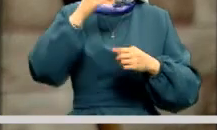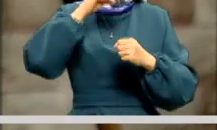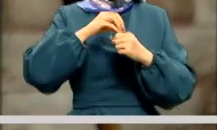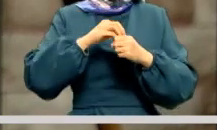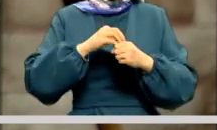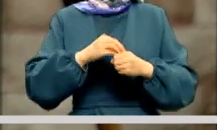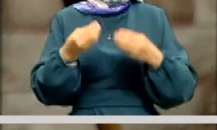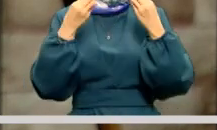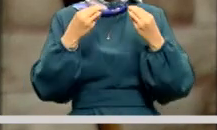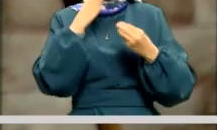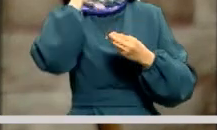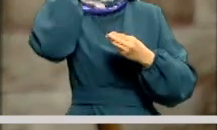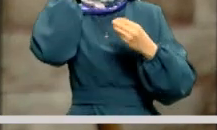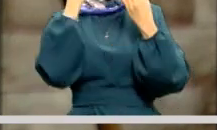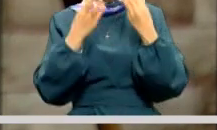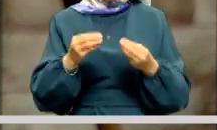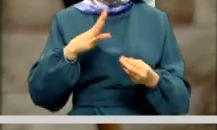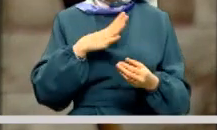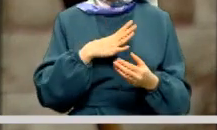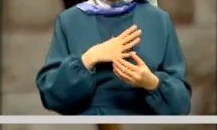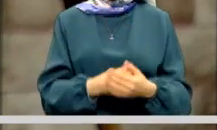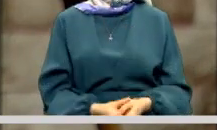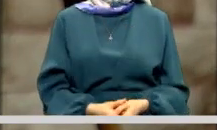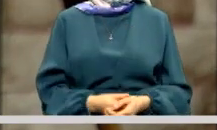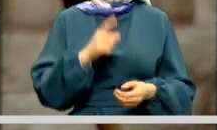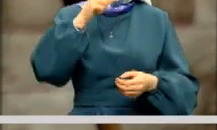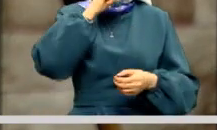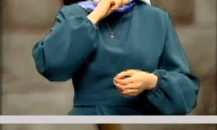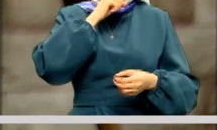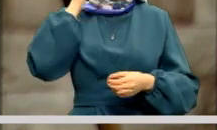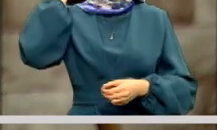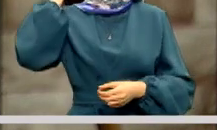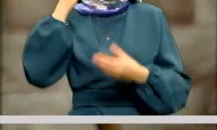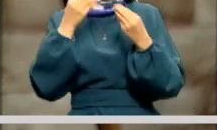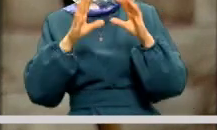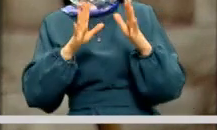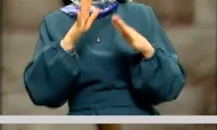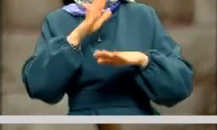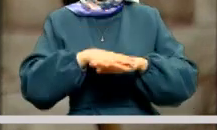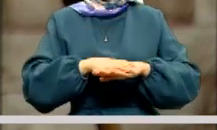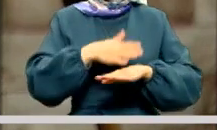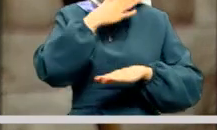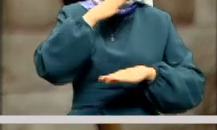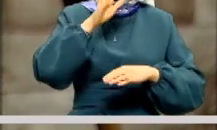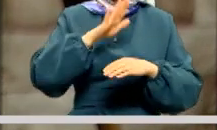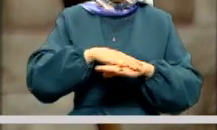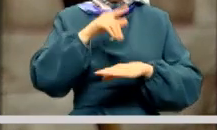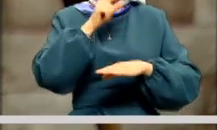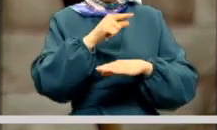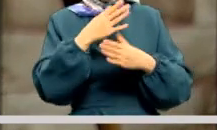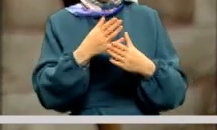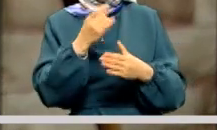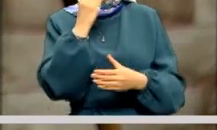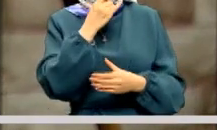kalkıp farklı bir tavırla yaptığı bir yanlışı belki farkında olmadan yaptı onun karşılığında hakarete